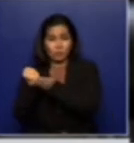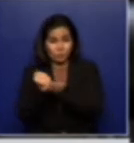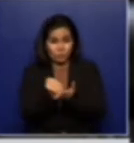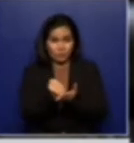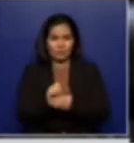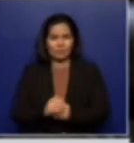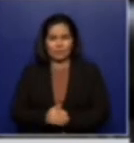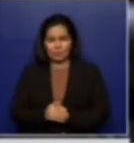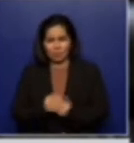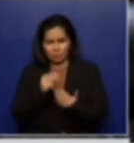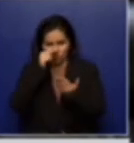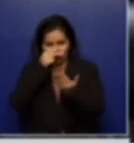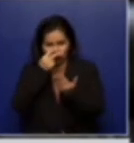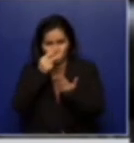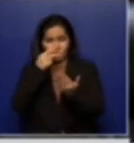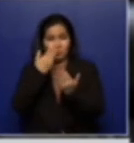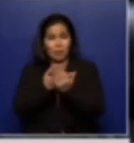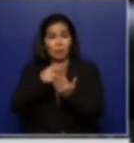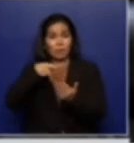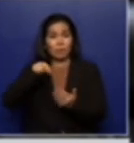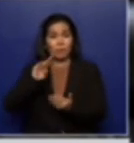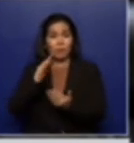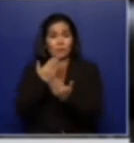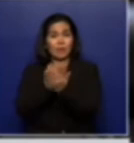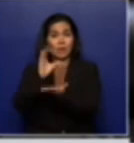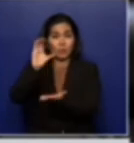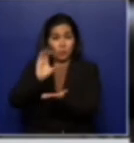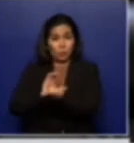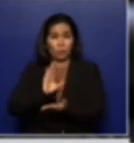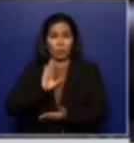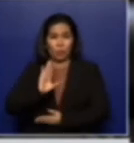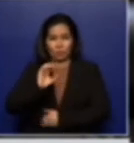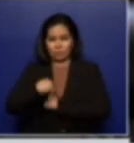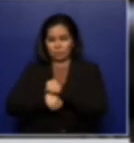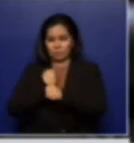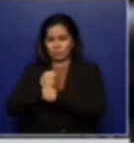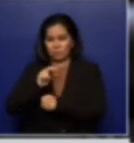ร่างพระราชบัญญัติงบประมาณรายจ่ายประจำปีงบประมาณ